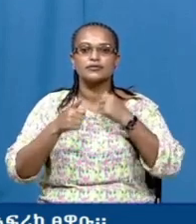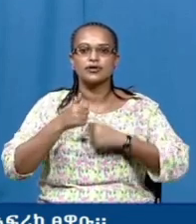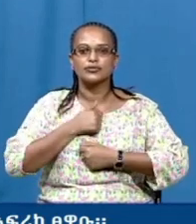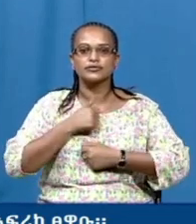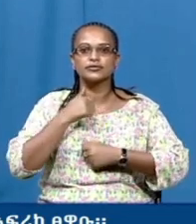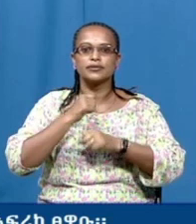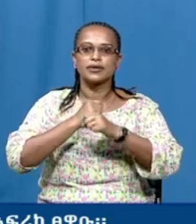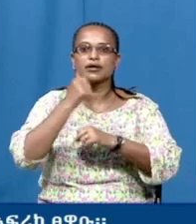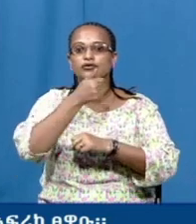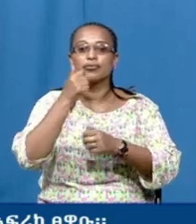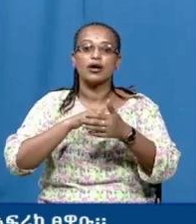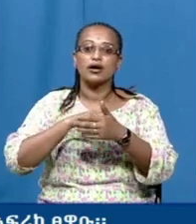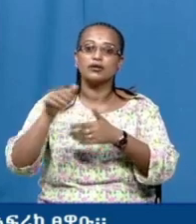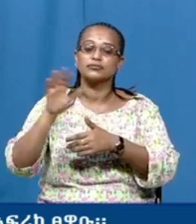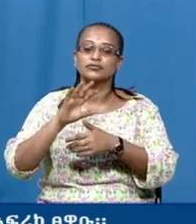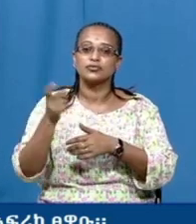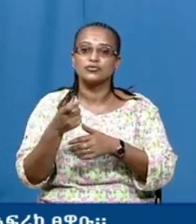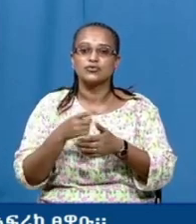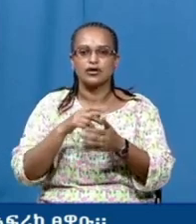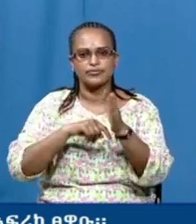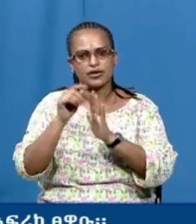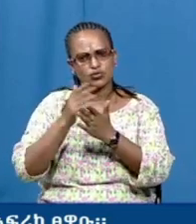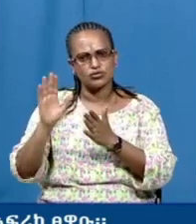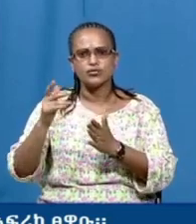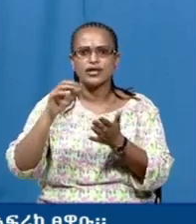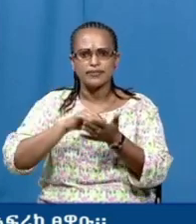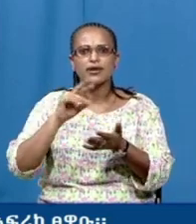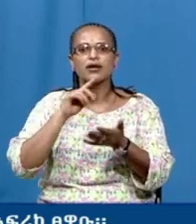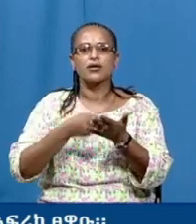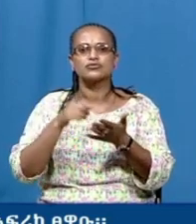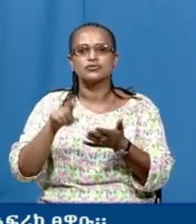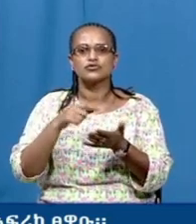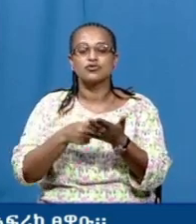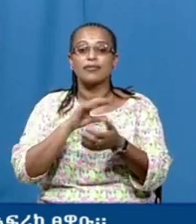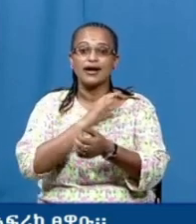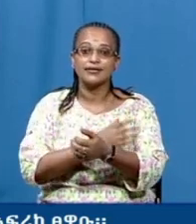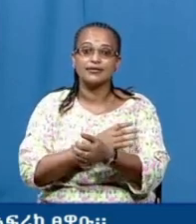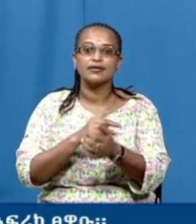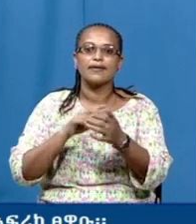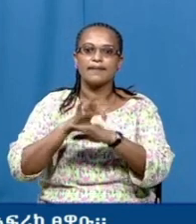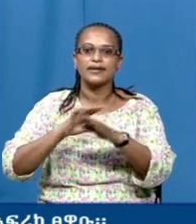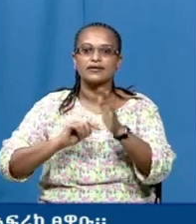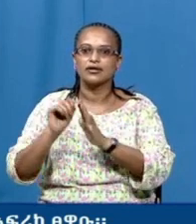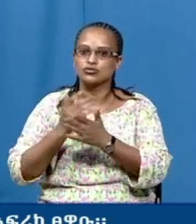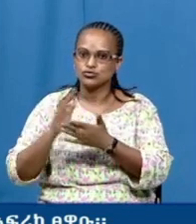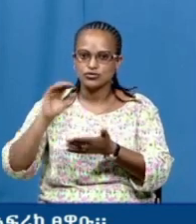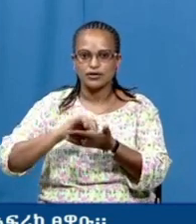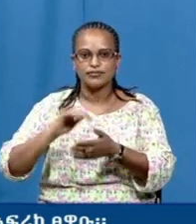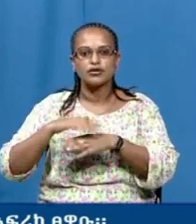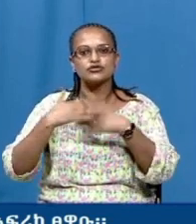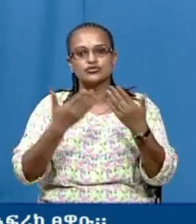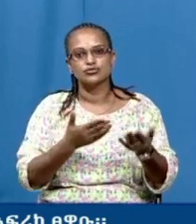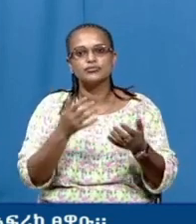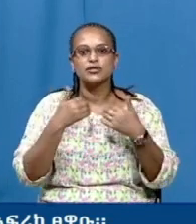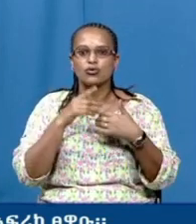ምክልኻል ኢትዮጵያ ወጻ ዝኾነ ኃይልታት ካብ ትግራይ ክወጸለዎም ደግመ ከረጋግጾ ዝደሊ እዞም ኃይልታት ካብ መሬት ትግራይ ንኽወጹ ደግምና